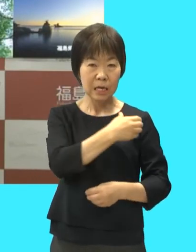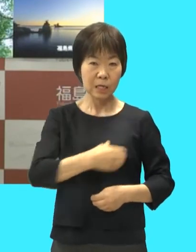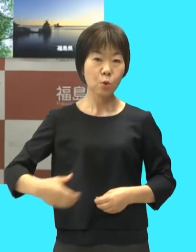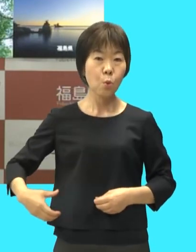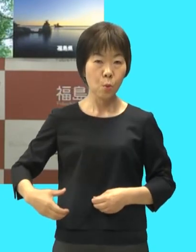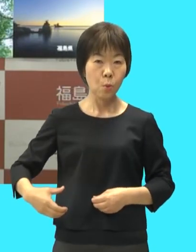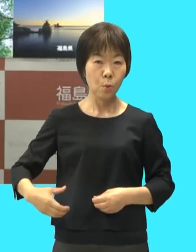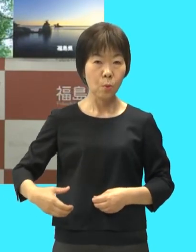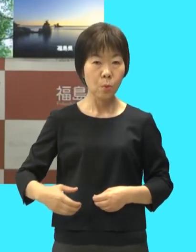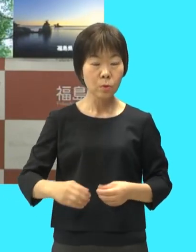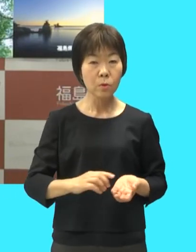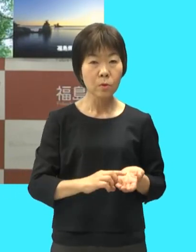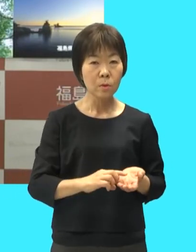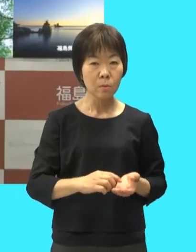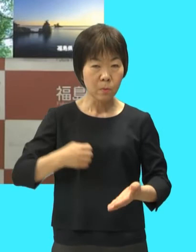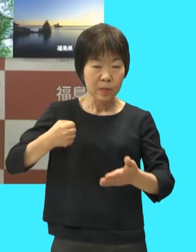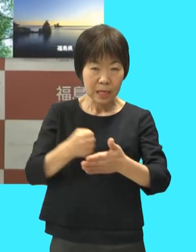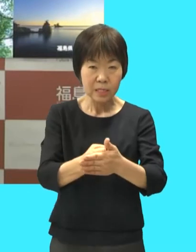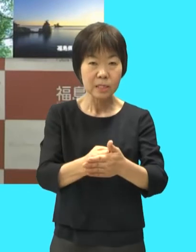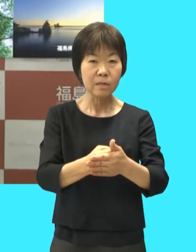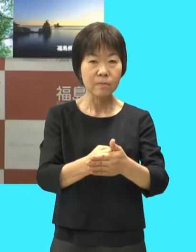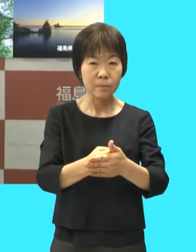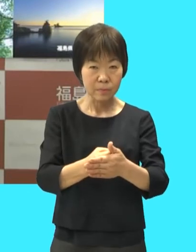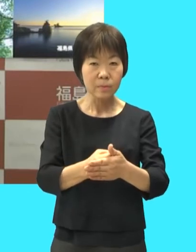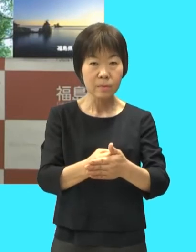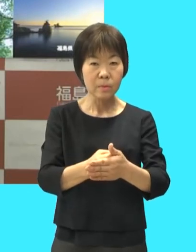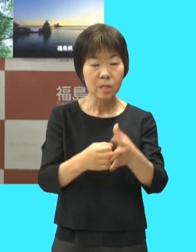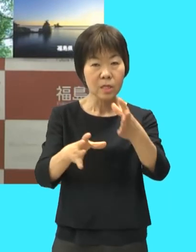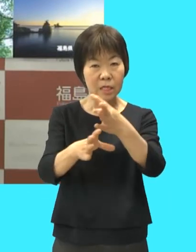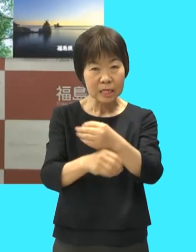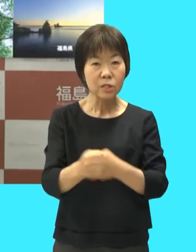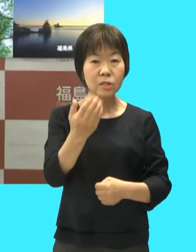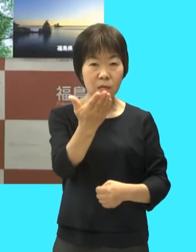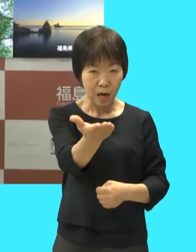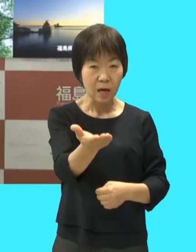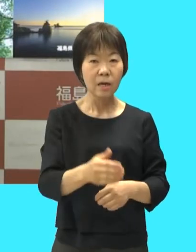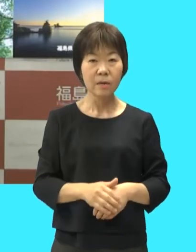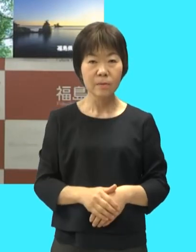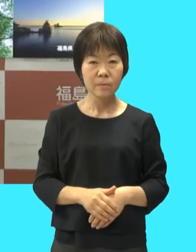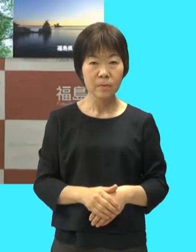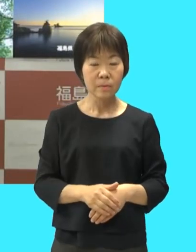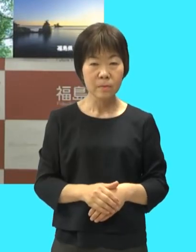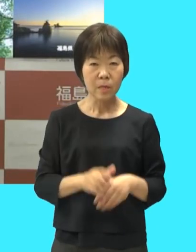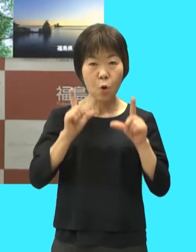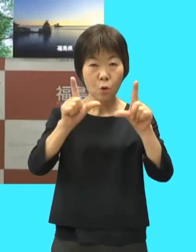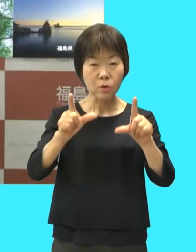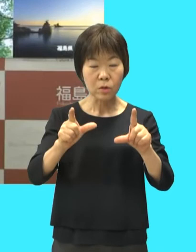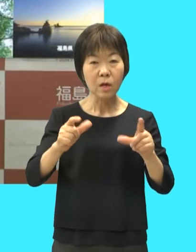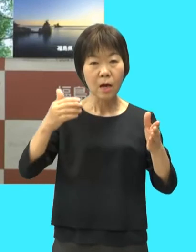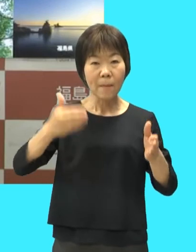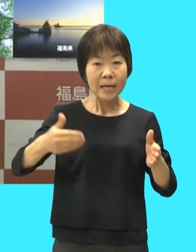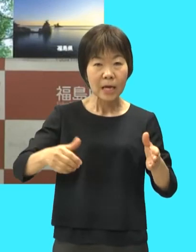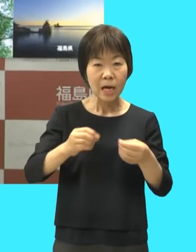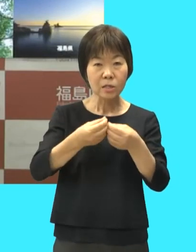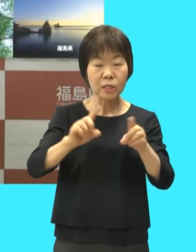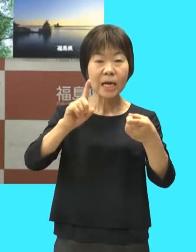どういうふうに考え、区切りをこうつけられるっていうのを考えていらっしゃるのかっていうのをちょっともう少しお願いします。 まだ具体的な時期というものが頭